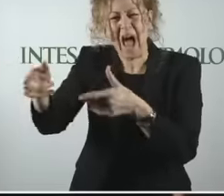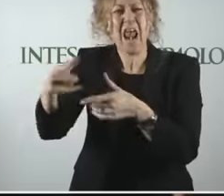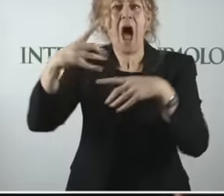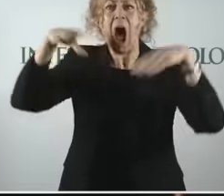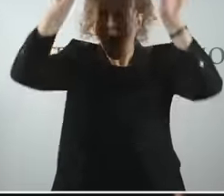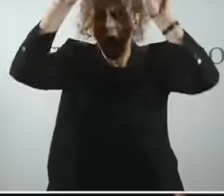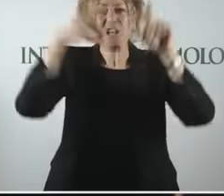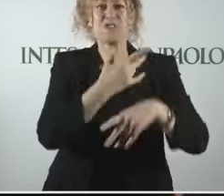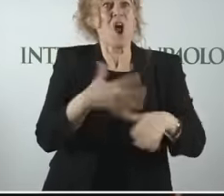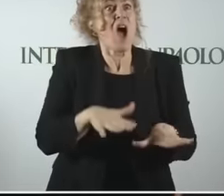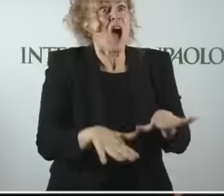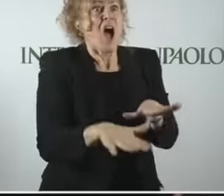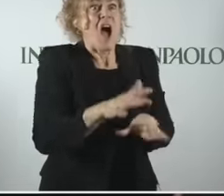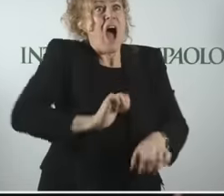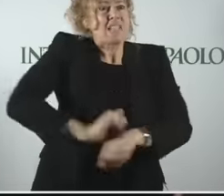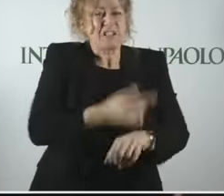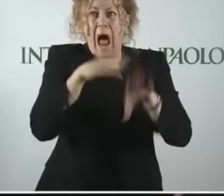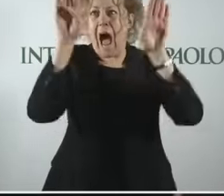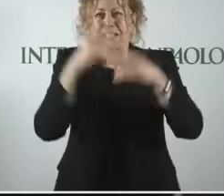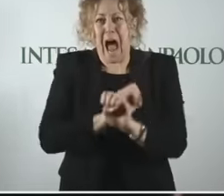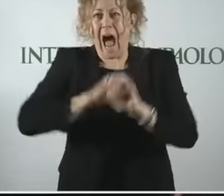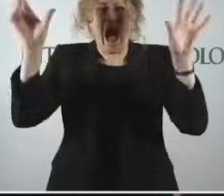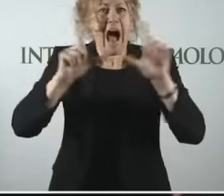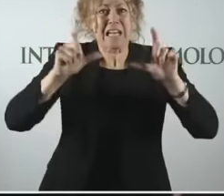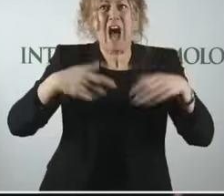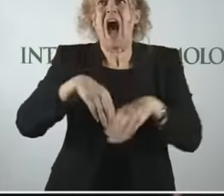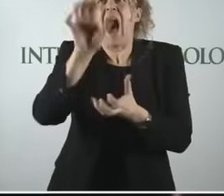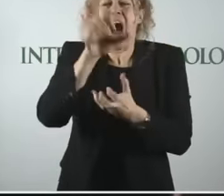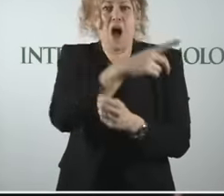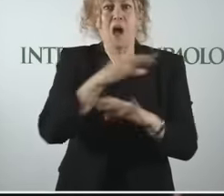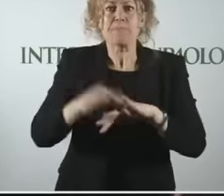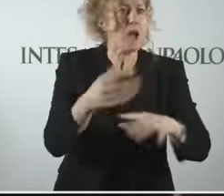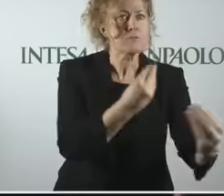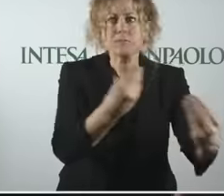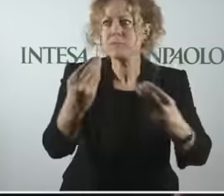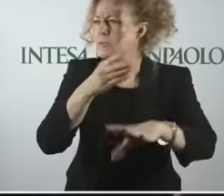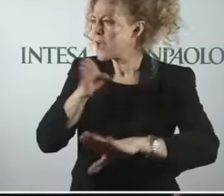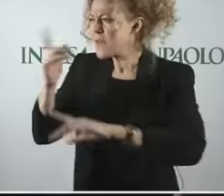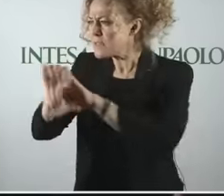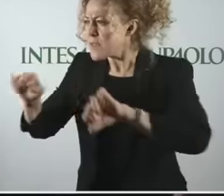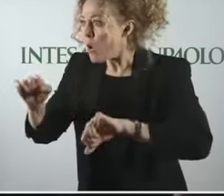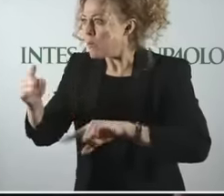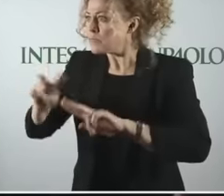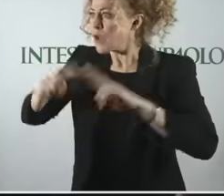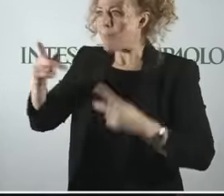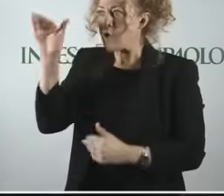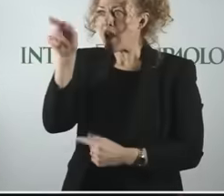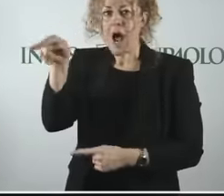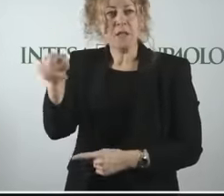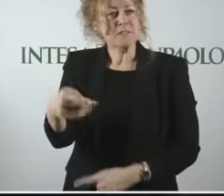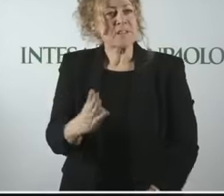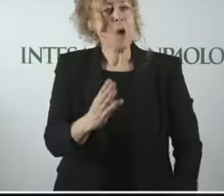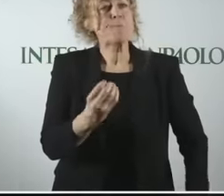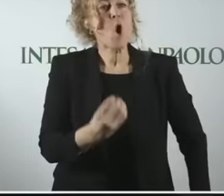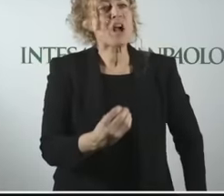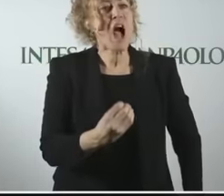strilla il marito va a vedere trova questo ragazzo nascosto in casa sua e dice Boccaccio